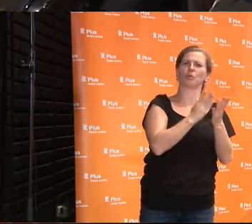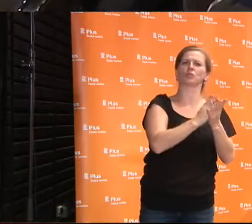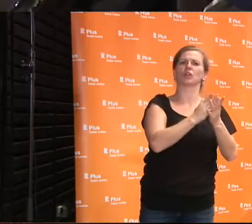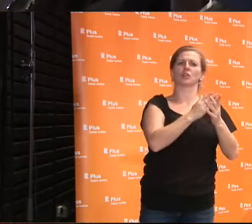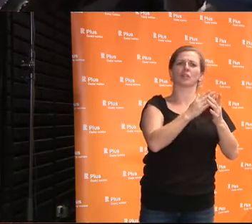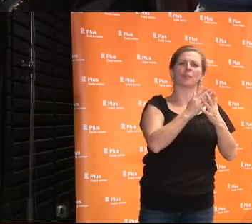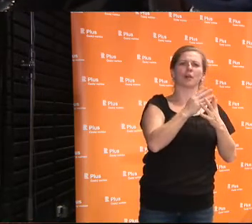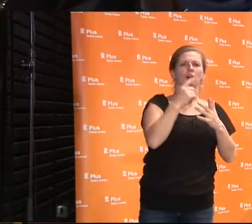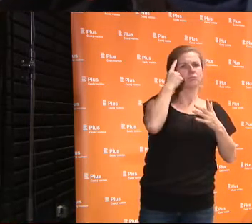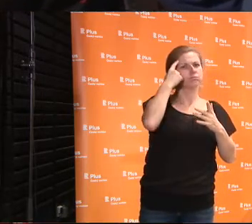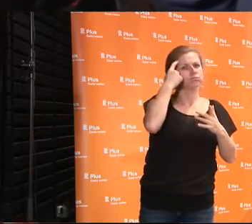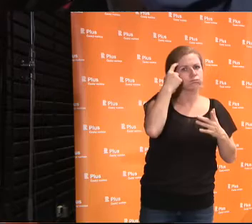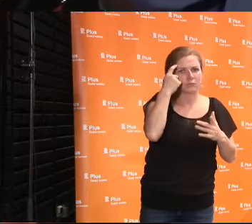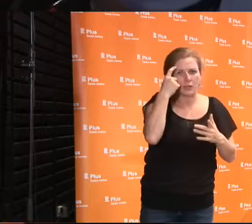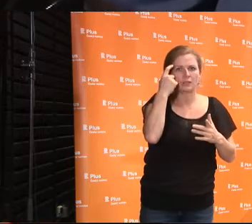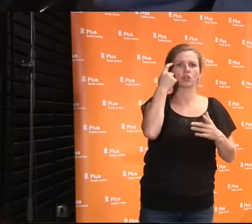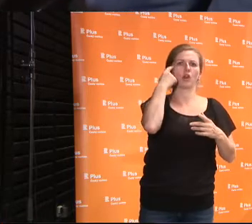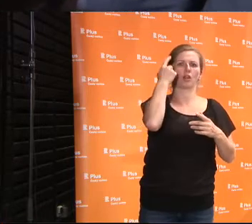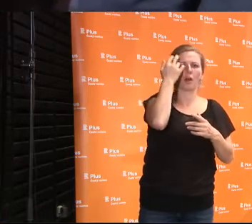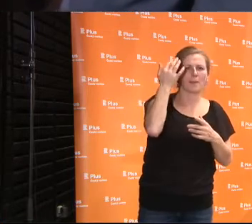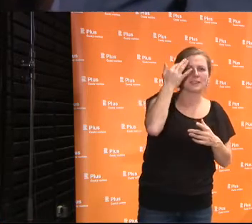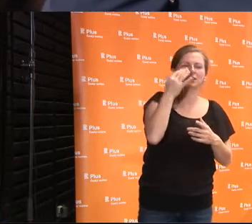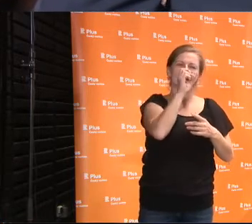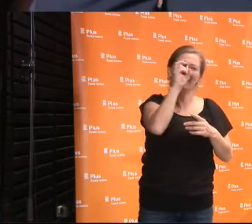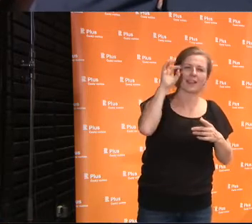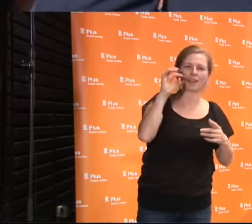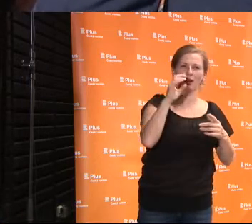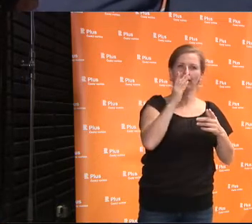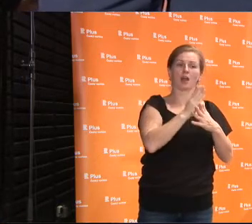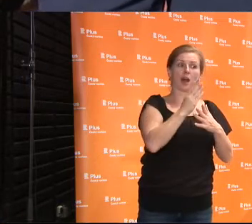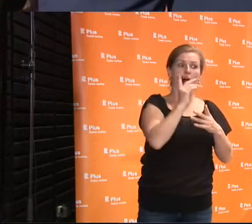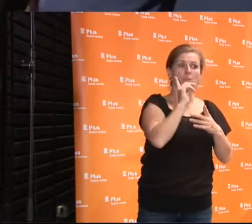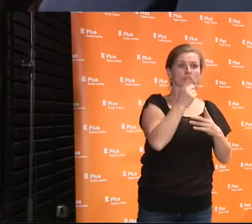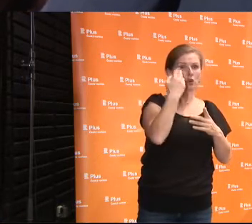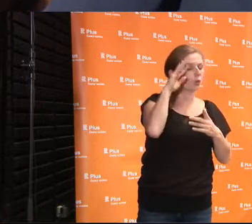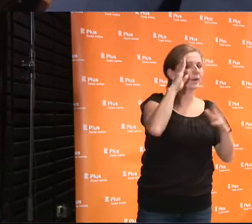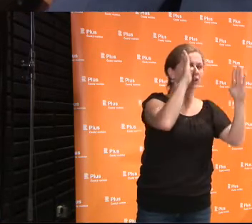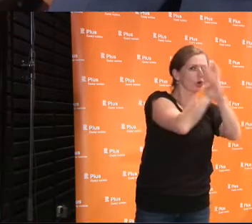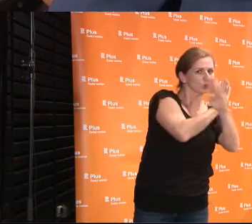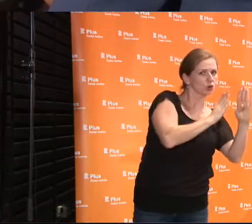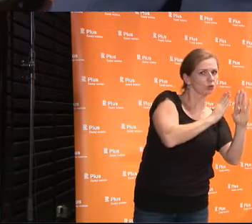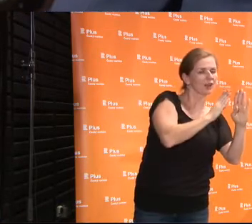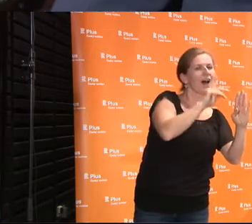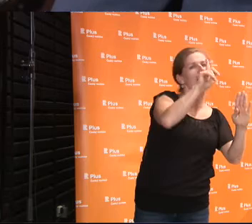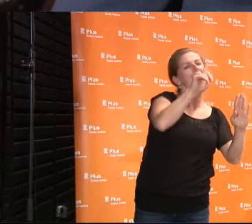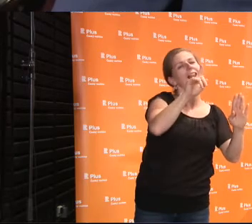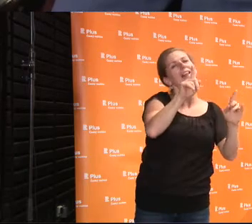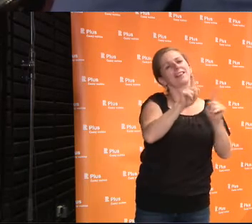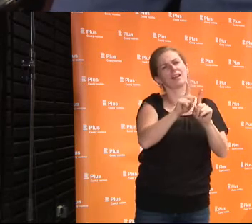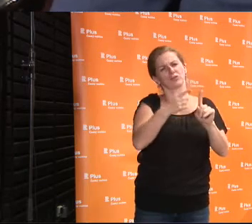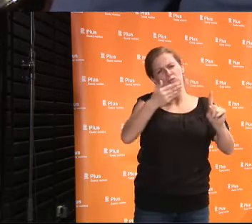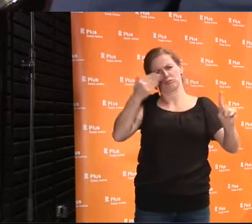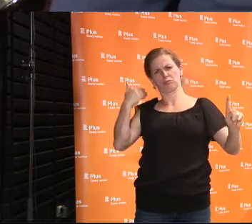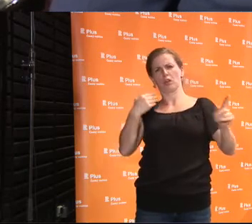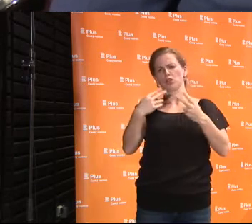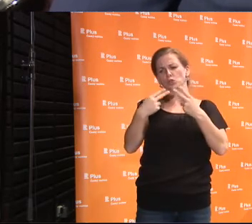respektive racionálně myslící studenty, kteří umějí se rozhodovat, tak jak o tom mluvíte. Ale na druhé straně předtím proběhla tady diskuze o tom,